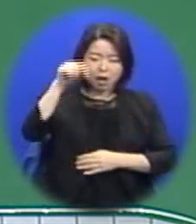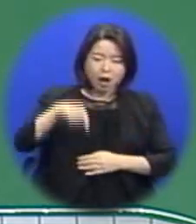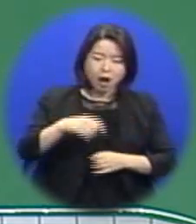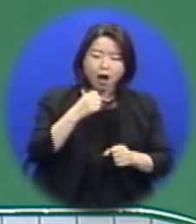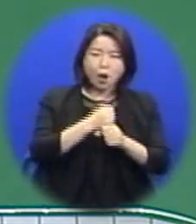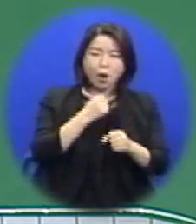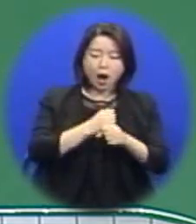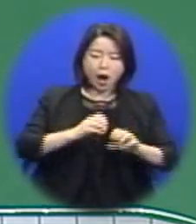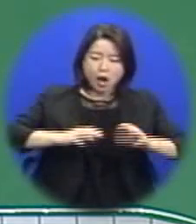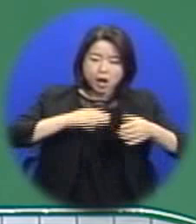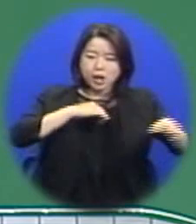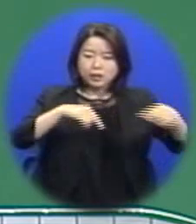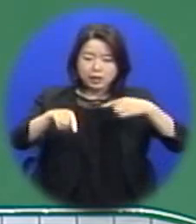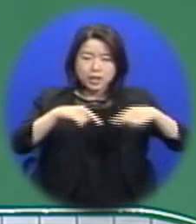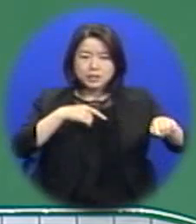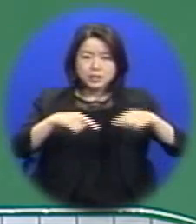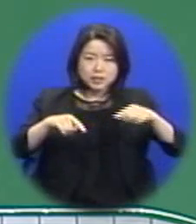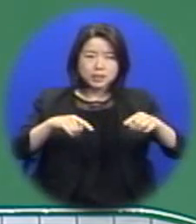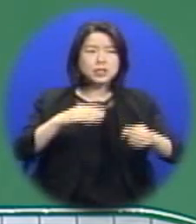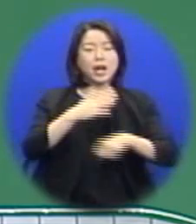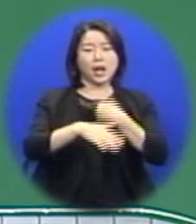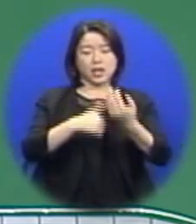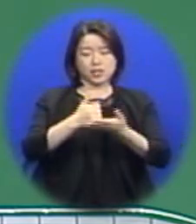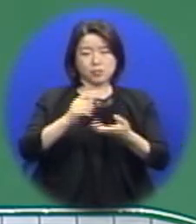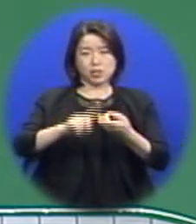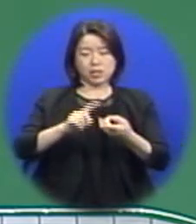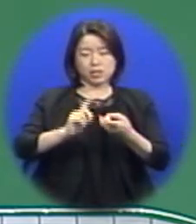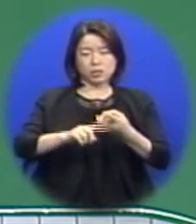세상을 다스리시는 하나님에 대해서 노래합니다.